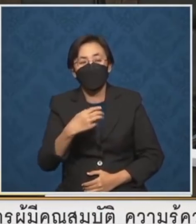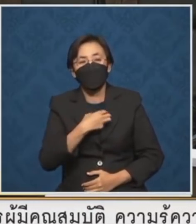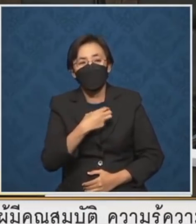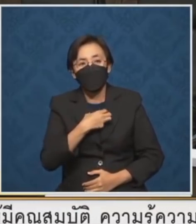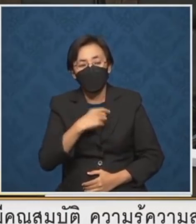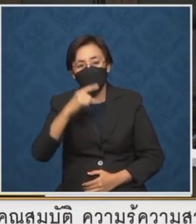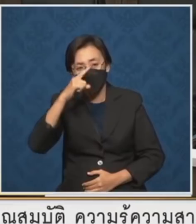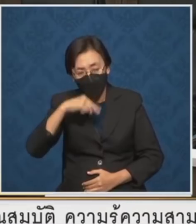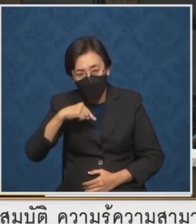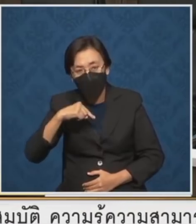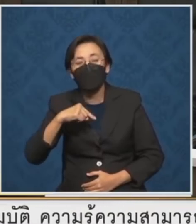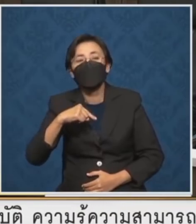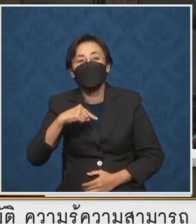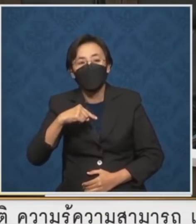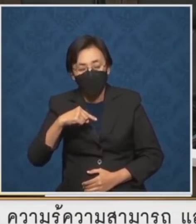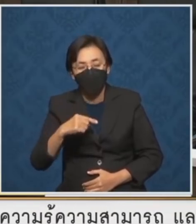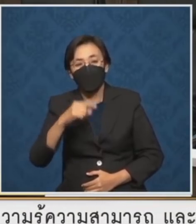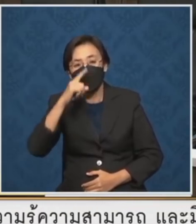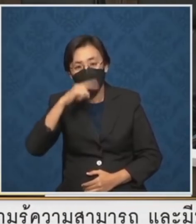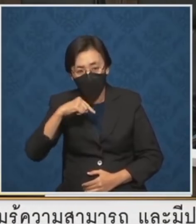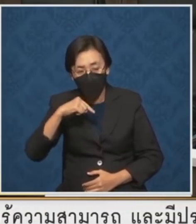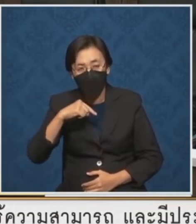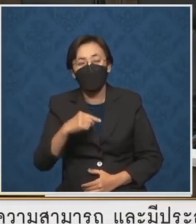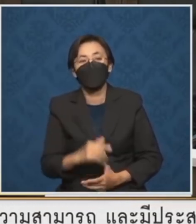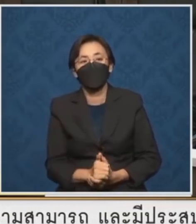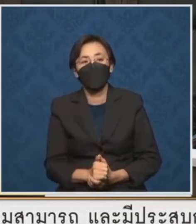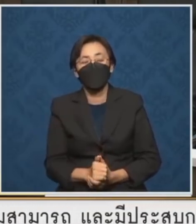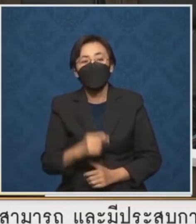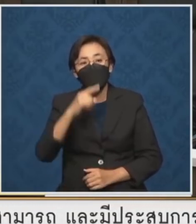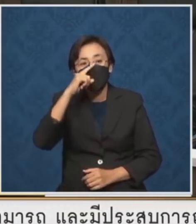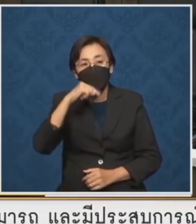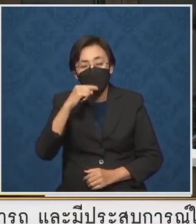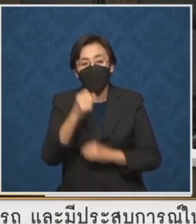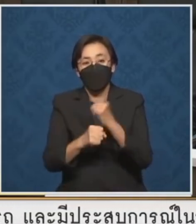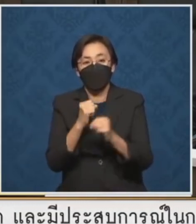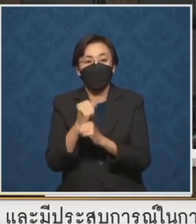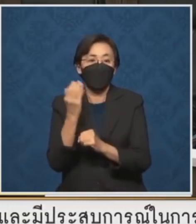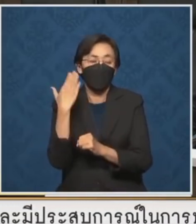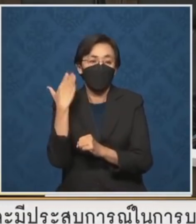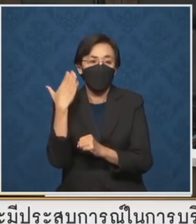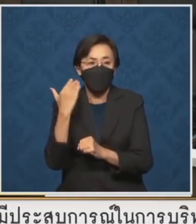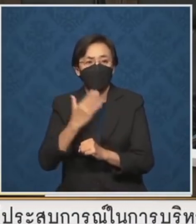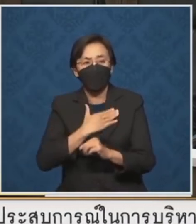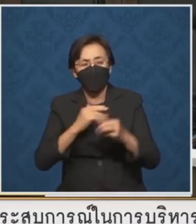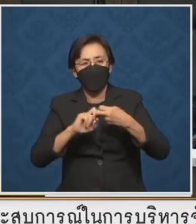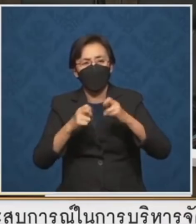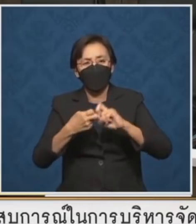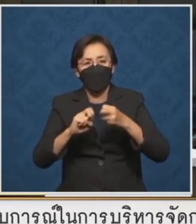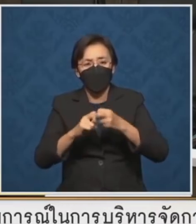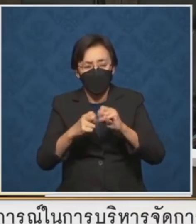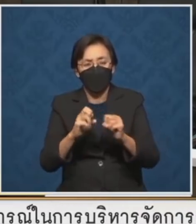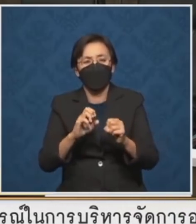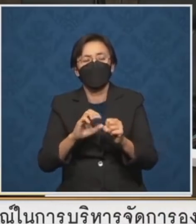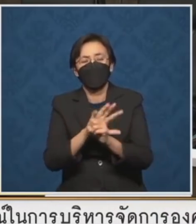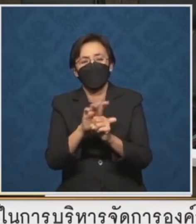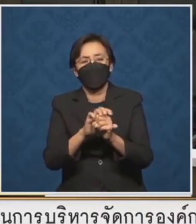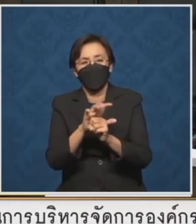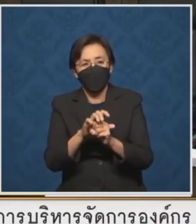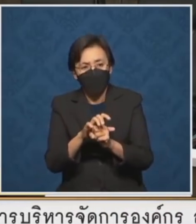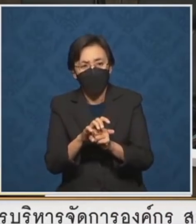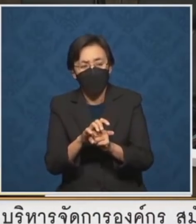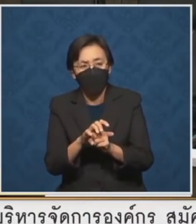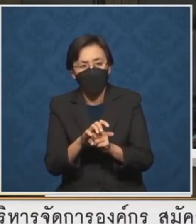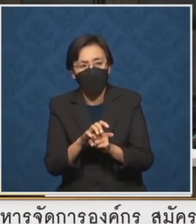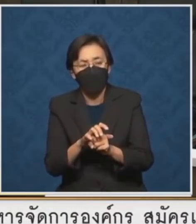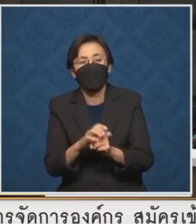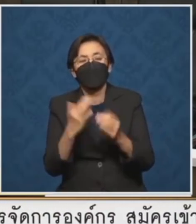าติไทยสักตัวหนึ่งครับโดยเฉพาะช่วงปีกว่าๆที่เราประสบกับวิกฤตโควิดนี้ครับในยุคที่เราเรียกกัน